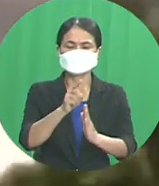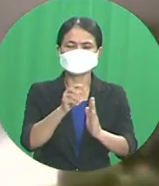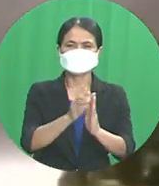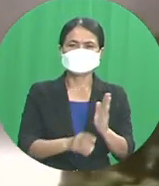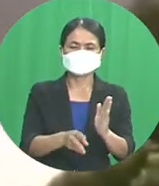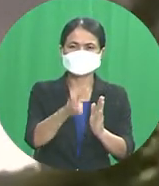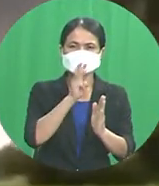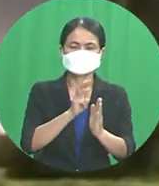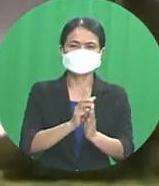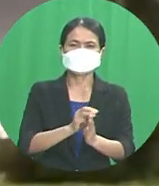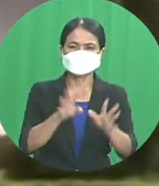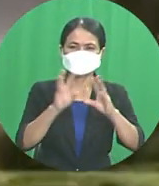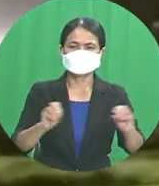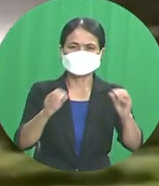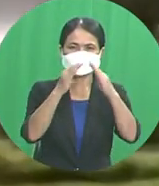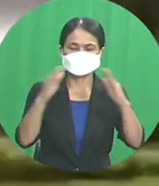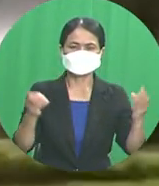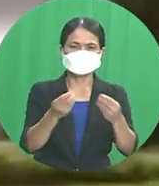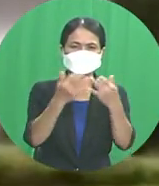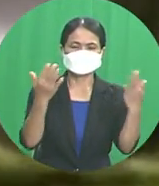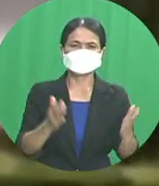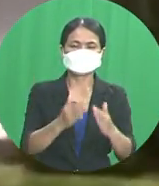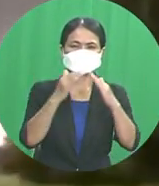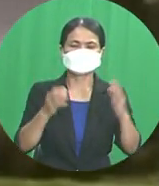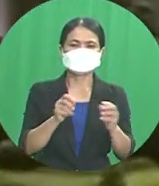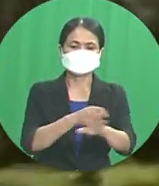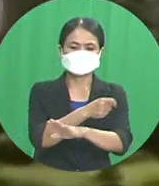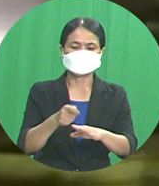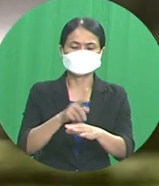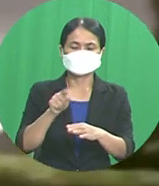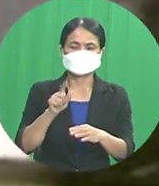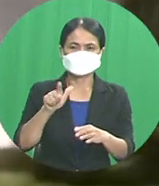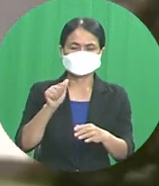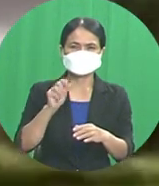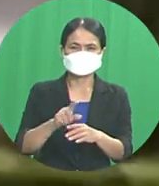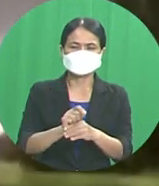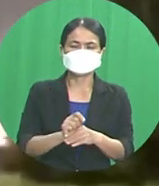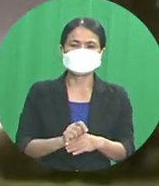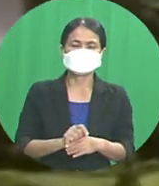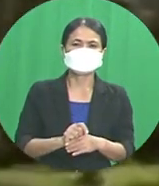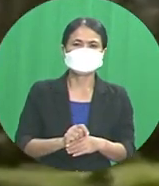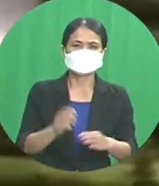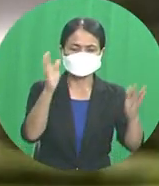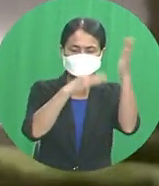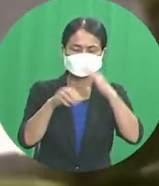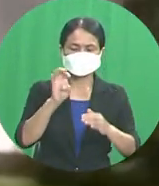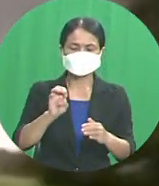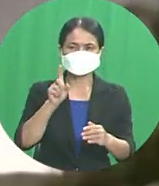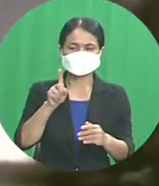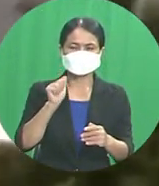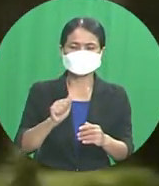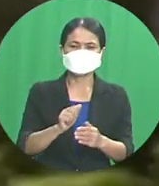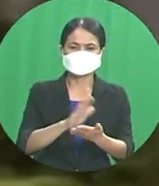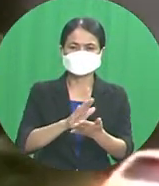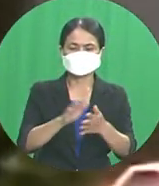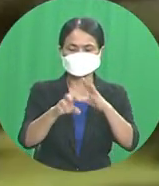bố bán thơ ai khói khát kê hạ than chơi chân khnóng, nơi rốt Maryland nâng Virginia. Chú ý đã bàn phở ai xa là riêng